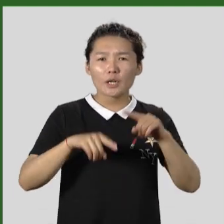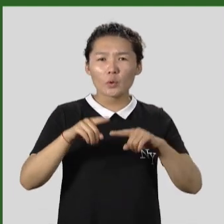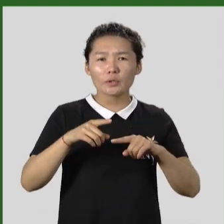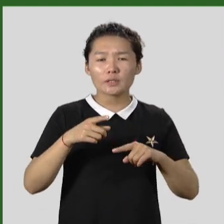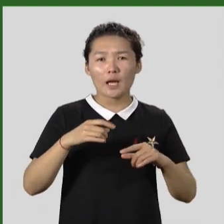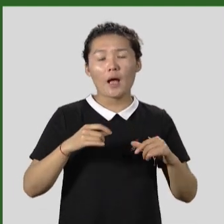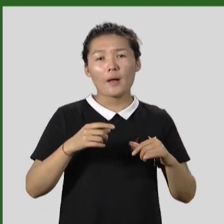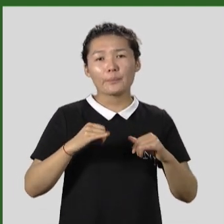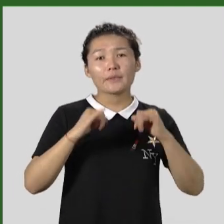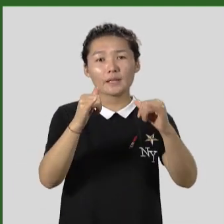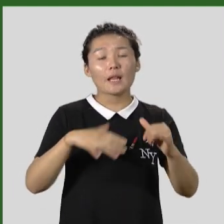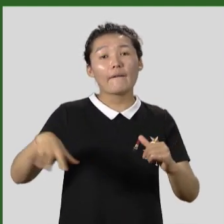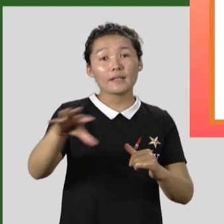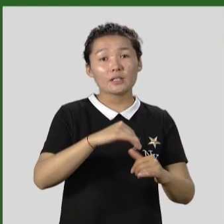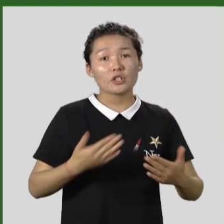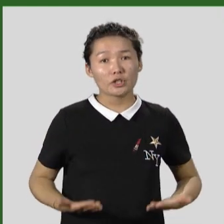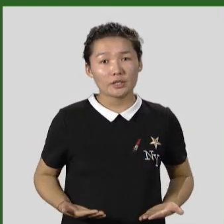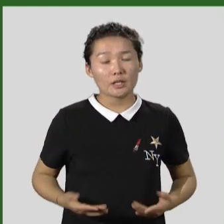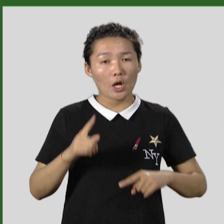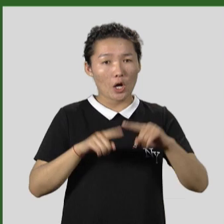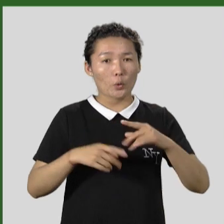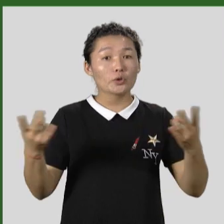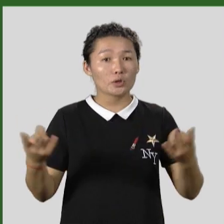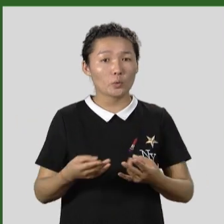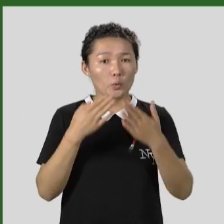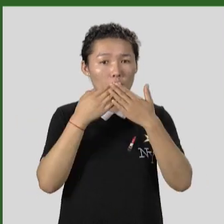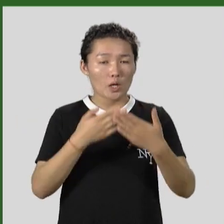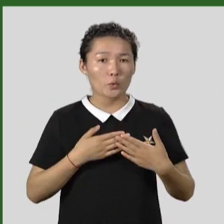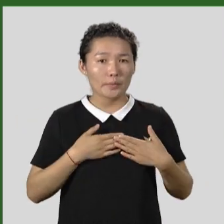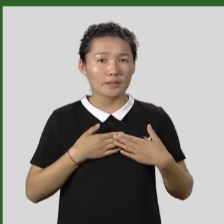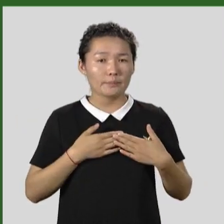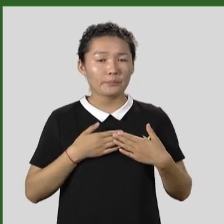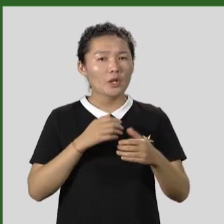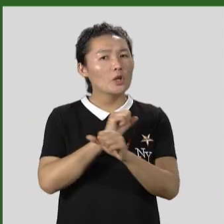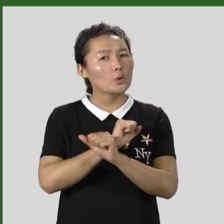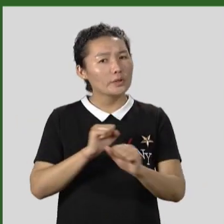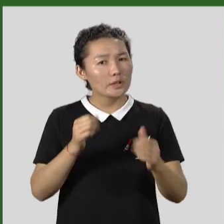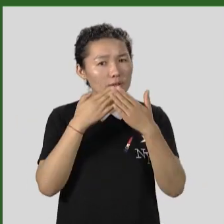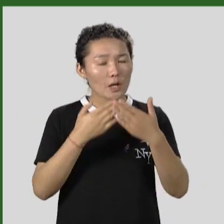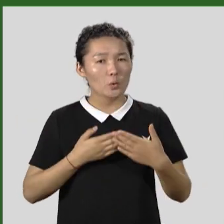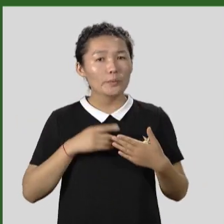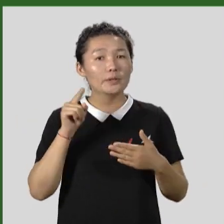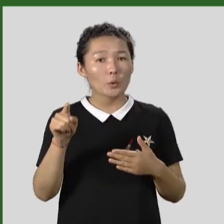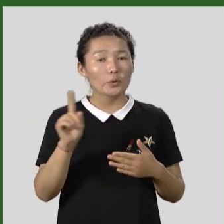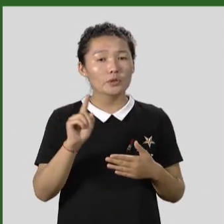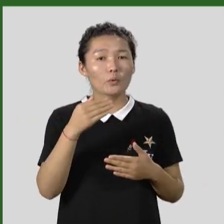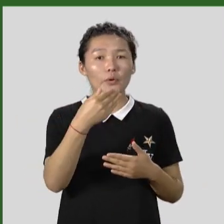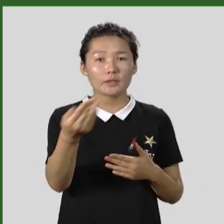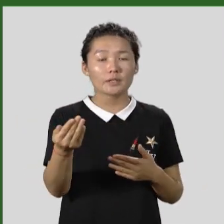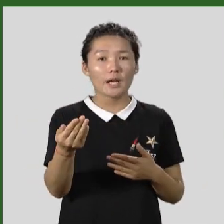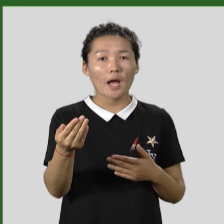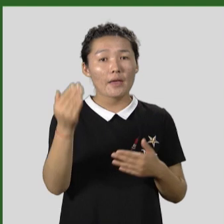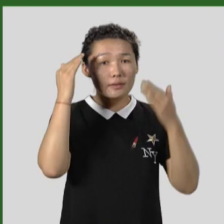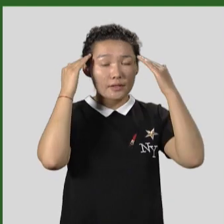жителей. А родину нужно любить. Но нельзя любить то, чего ты не знаешь.